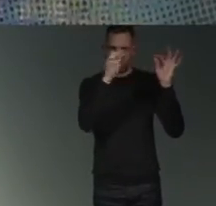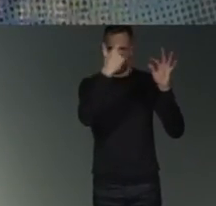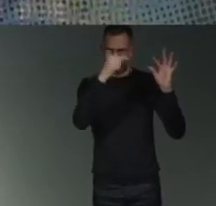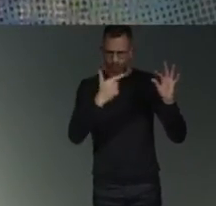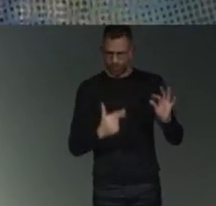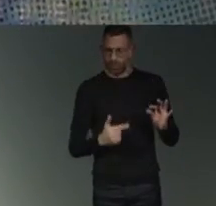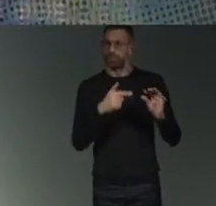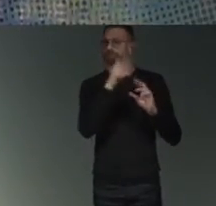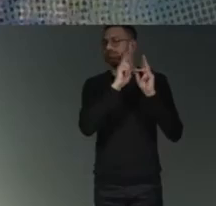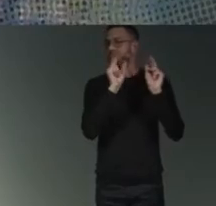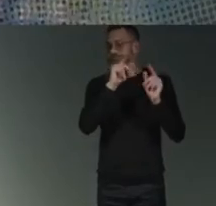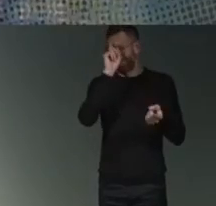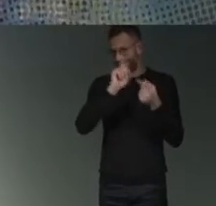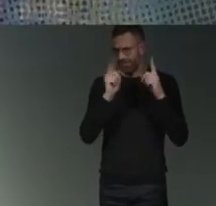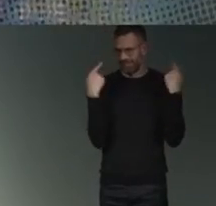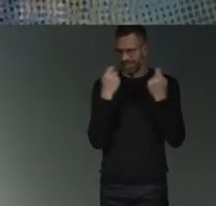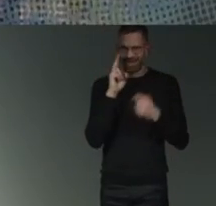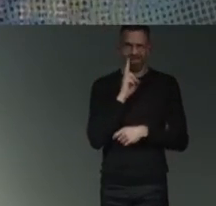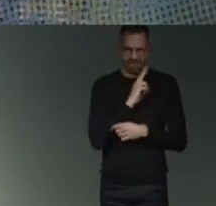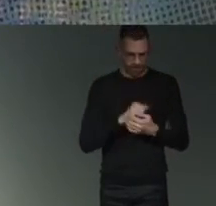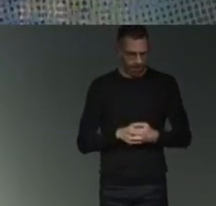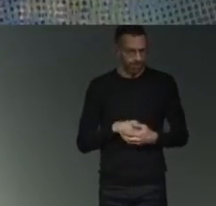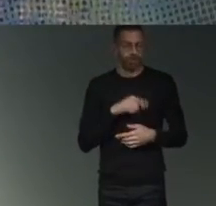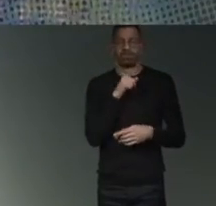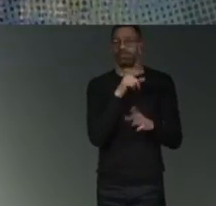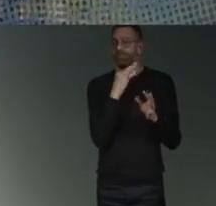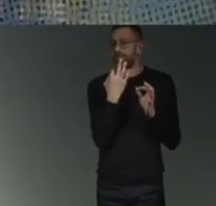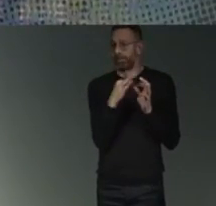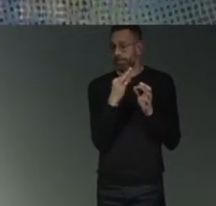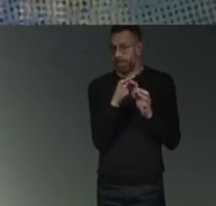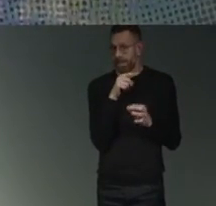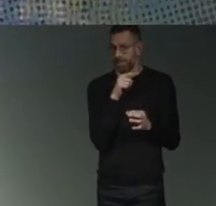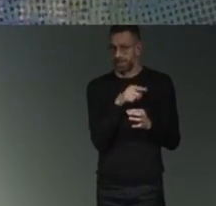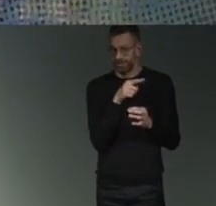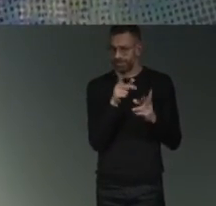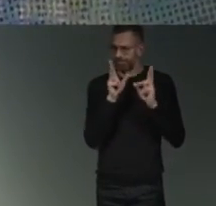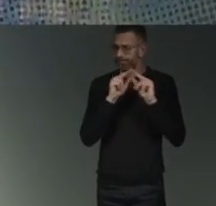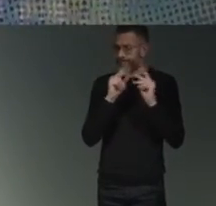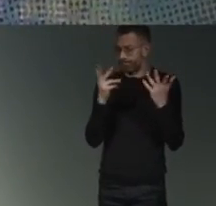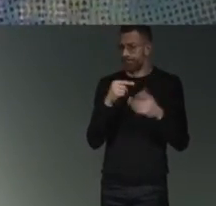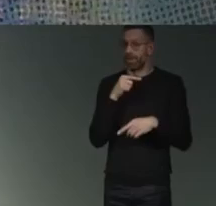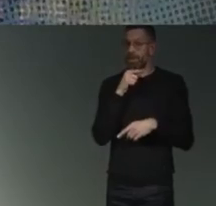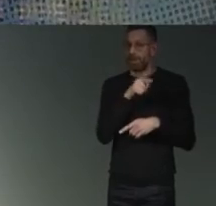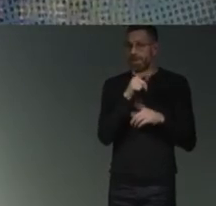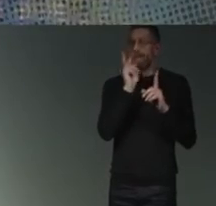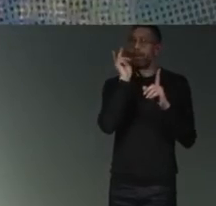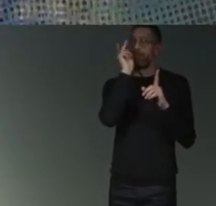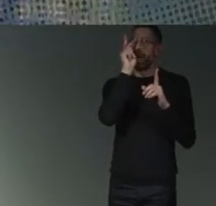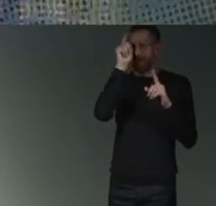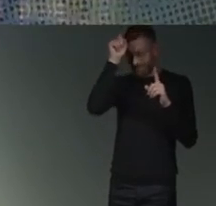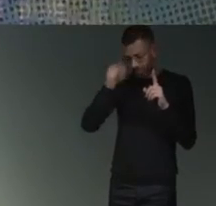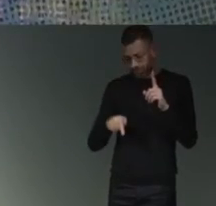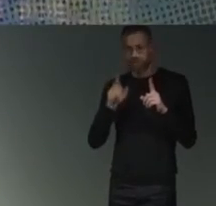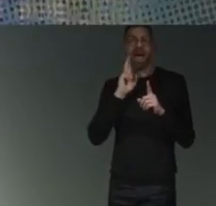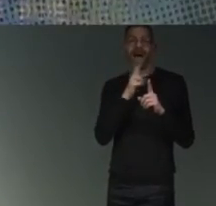d'Avignon. Et dans ce livre, dans cette pièce, il raconte un voyage qu'il fait de Paris à Avignon